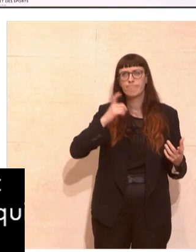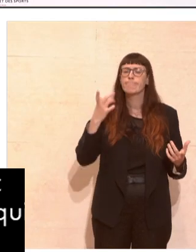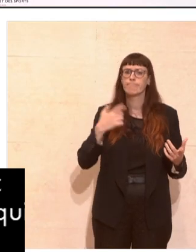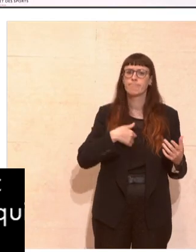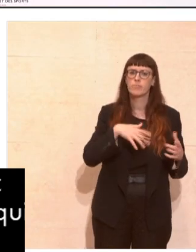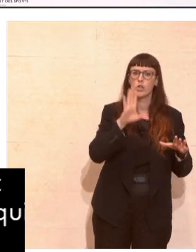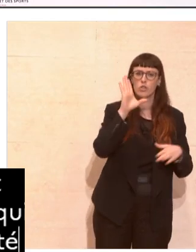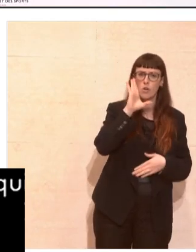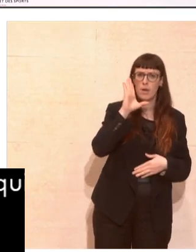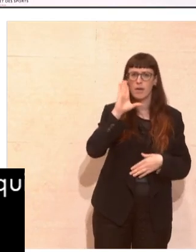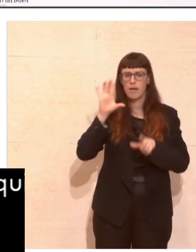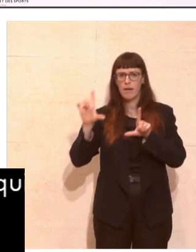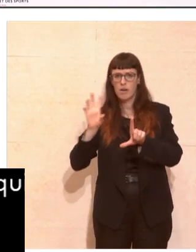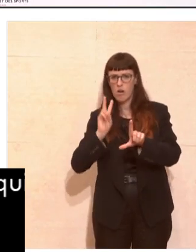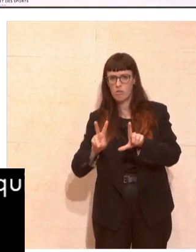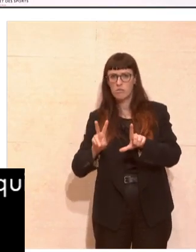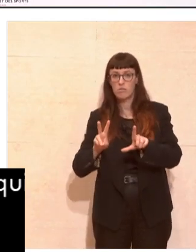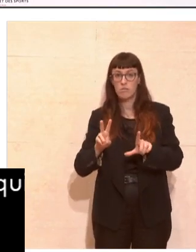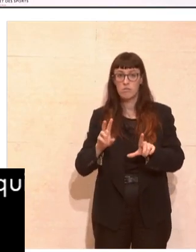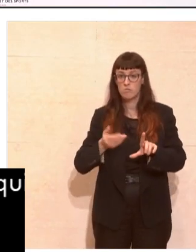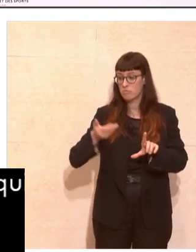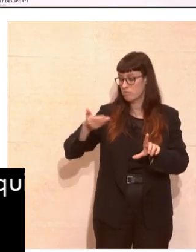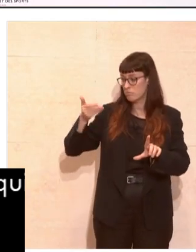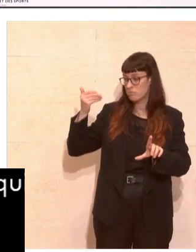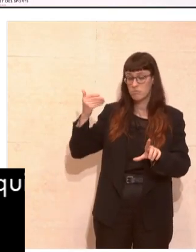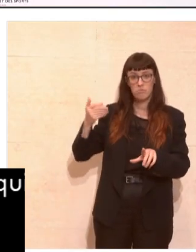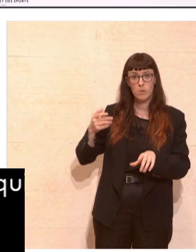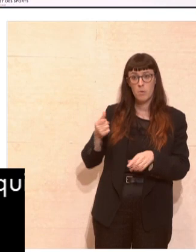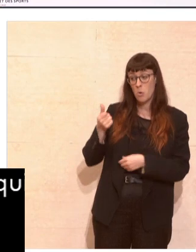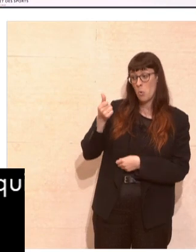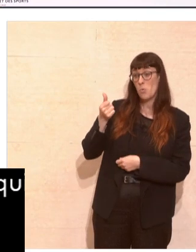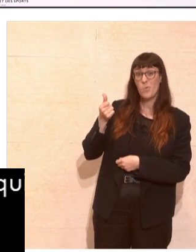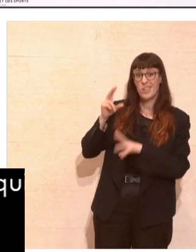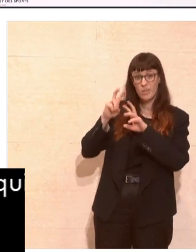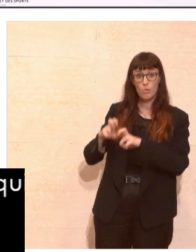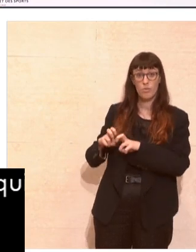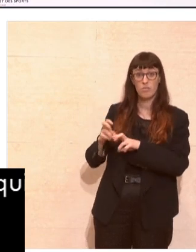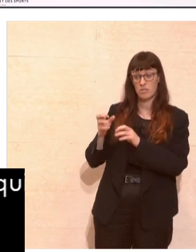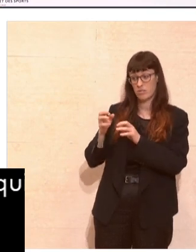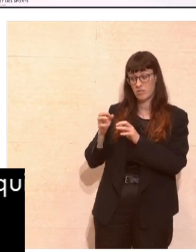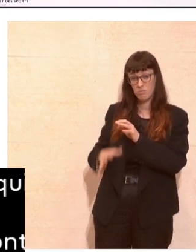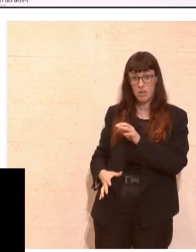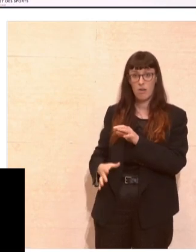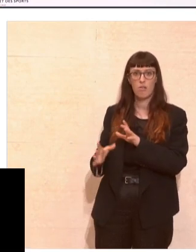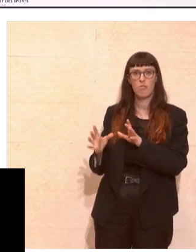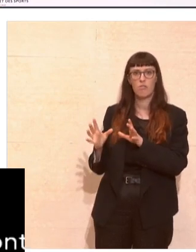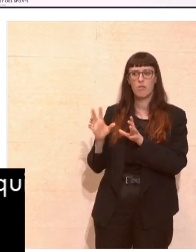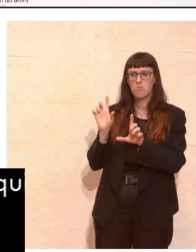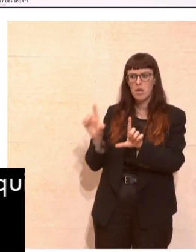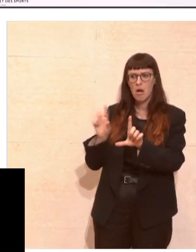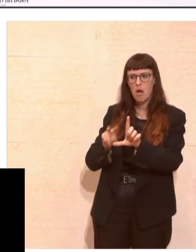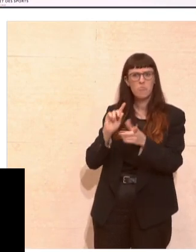que ici, je n'ai trouvé qu'une seule étude qui ne montrait pas d'effet d'écran. Donc toutes les études montrent qu'utiliser trop d'écran le